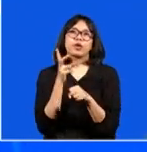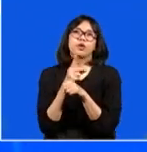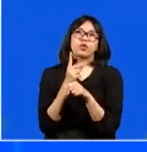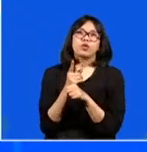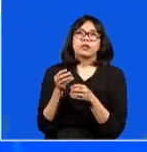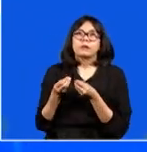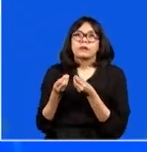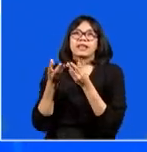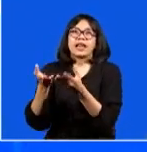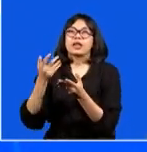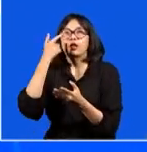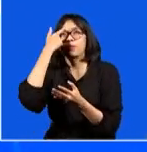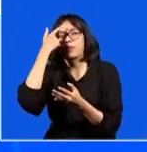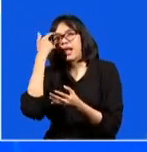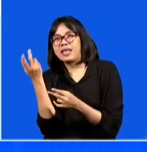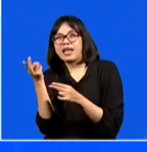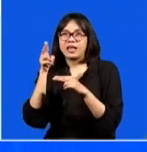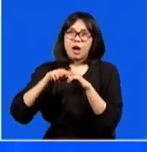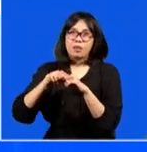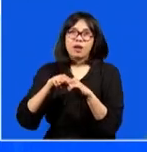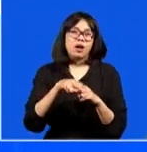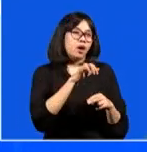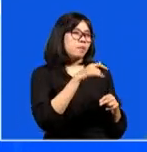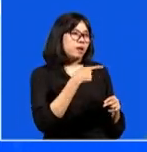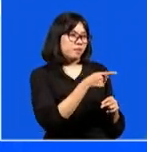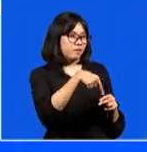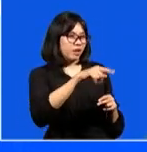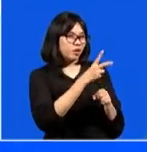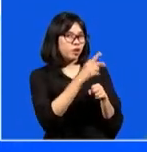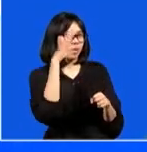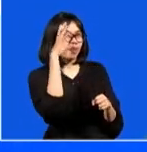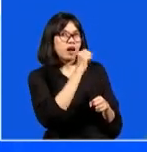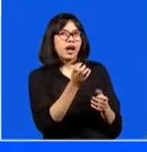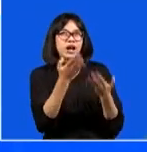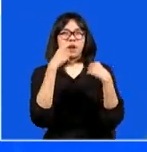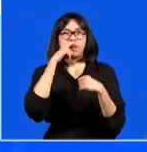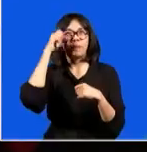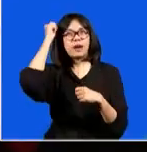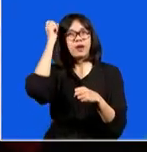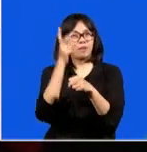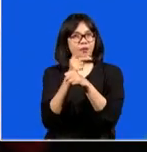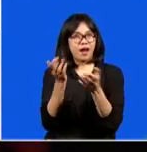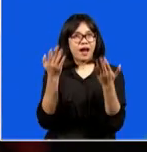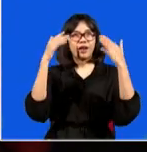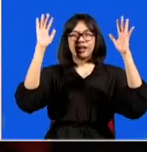pelajaran tambahan ada les Alhamdulillah mereka memberikan pengertian ya tepuk tangan dulu dong buat bapak ibu guru